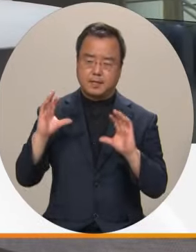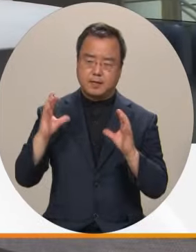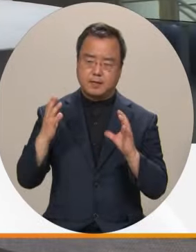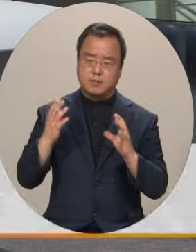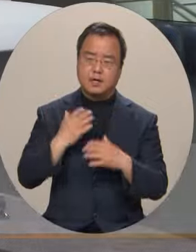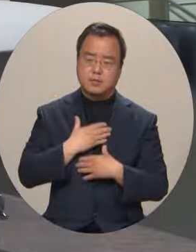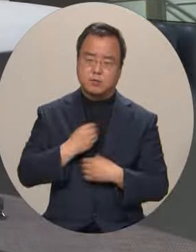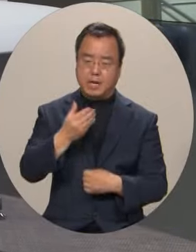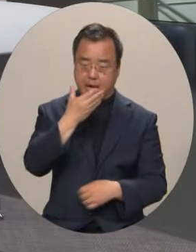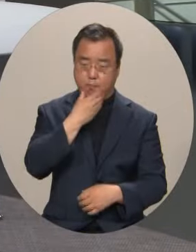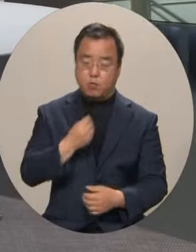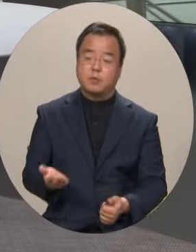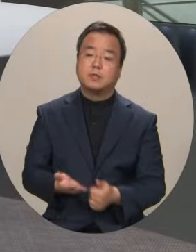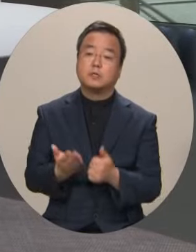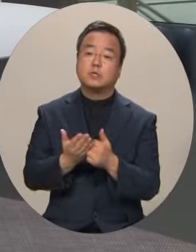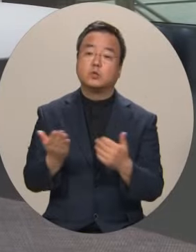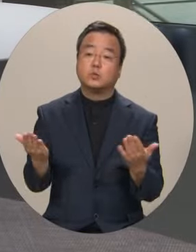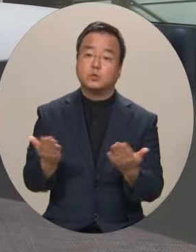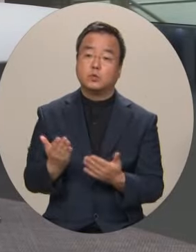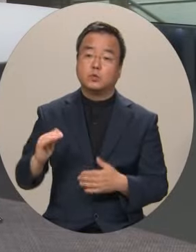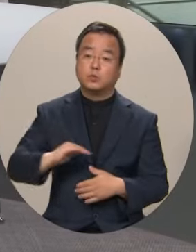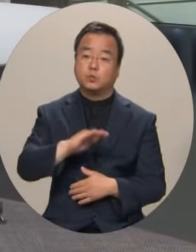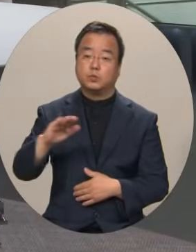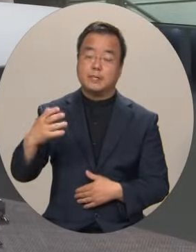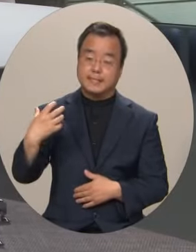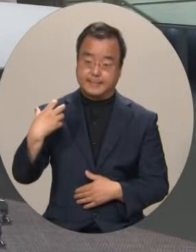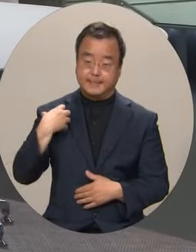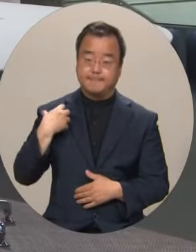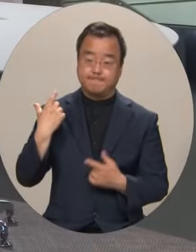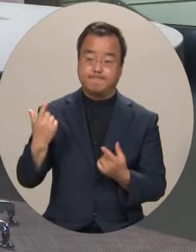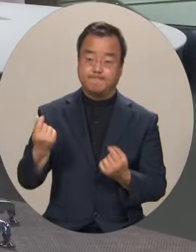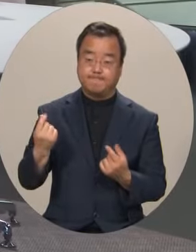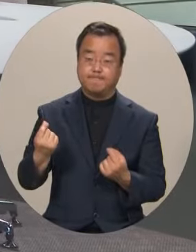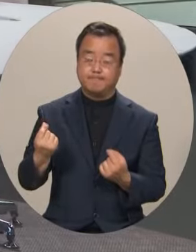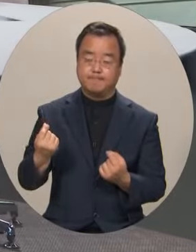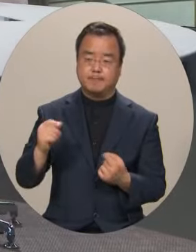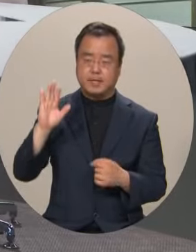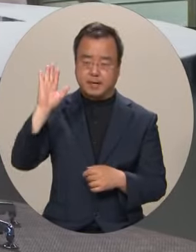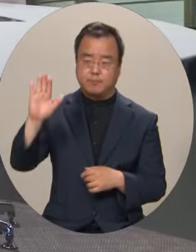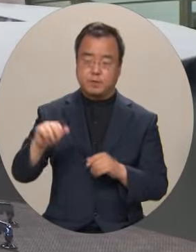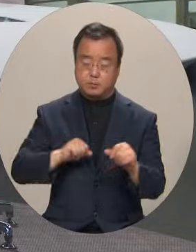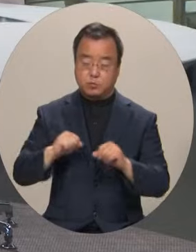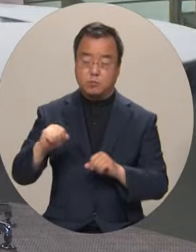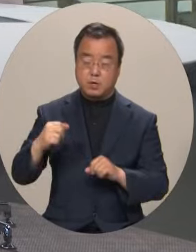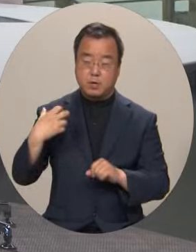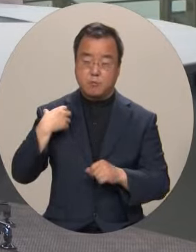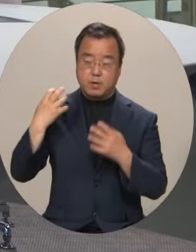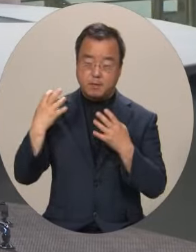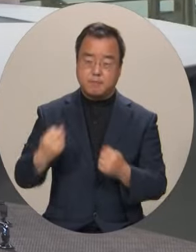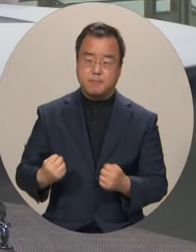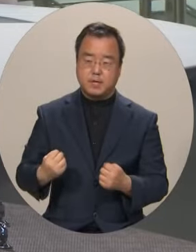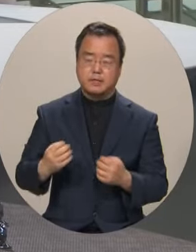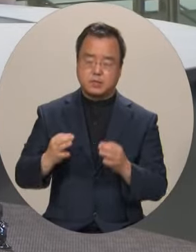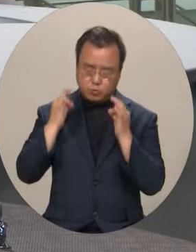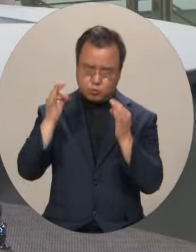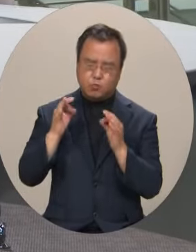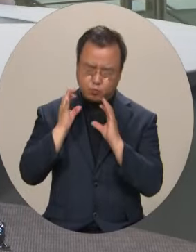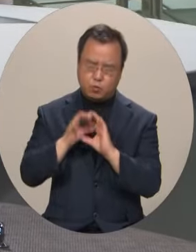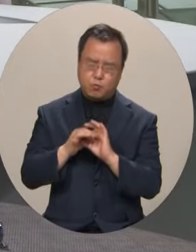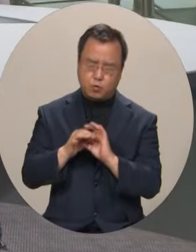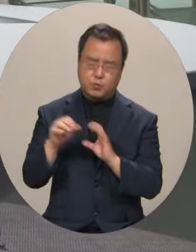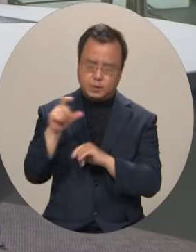키워내는 건 우리 모두의 책임이자 의무일 겁니다이 보장원 여러 가지 노력하고 계신데 어 이런 노력들 통해서 우리